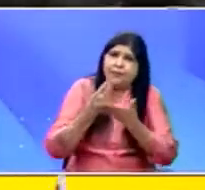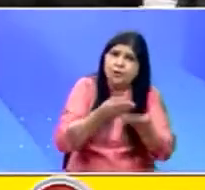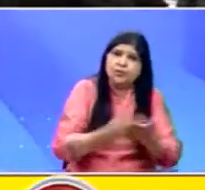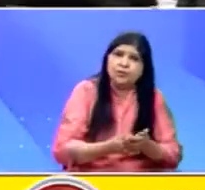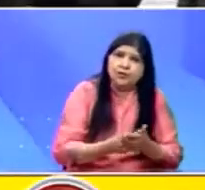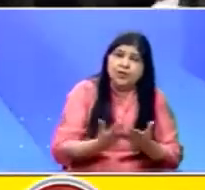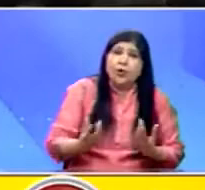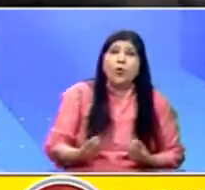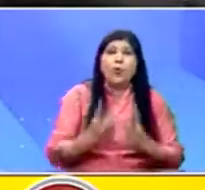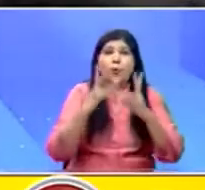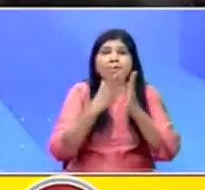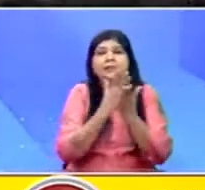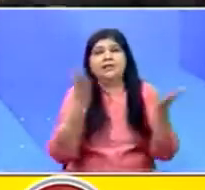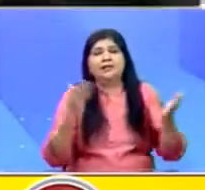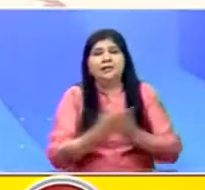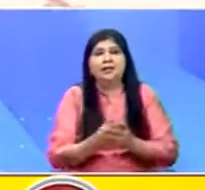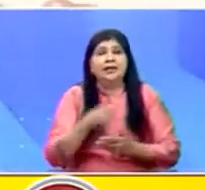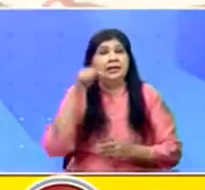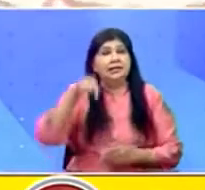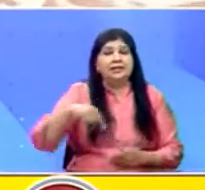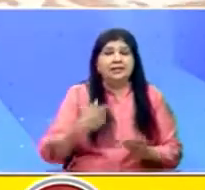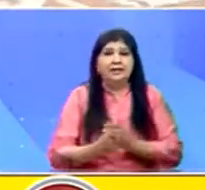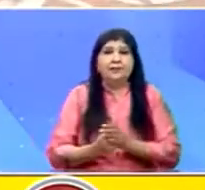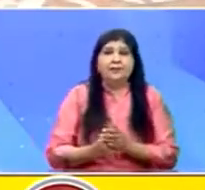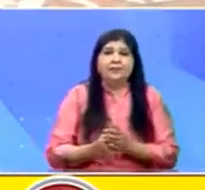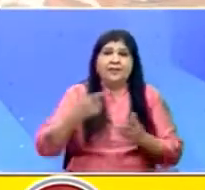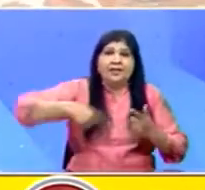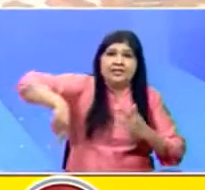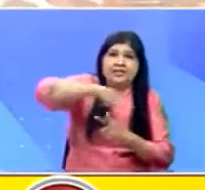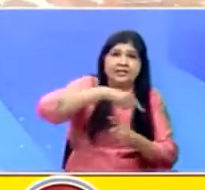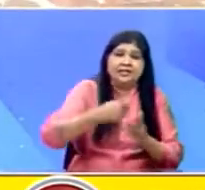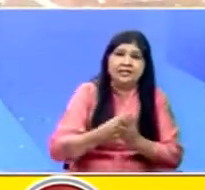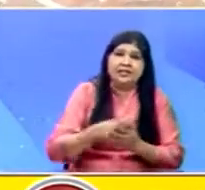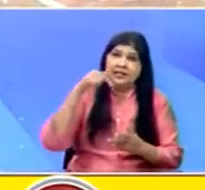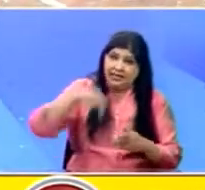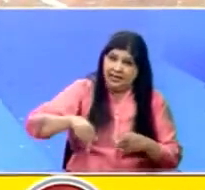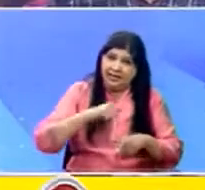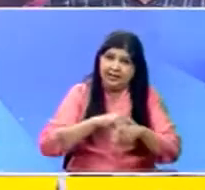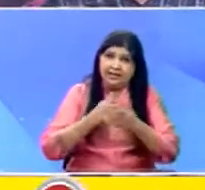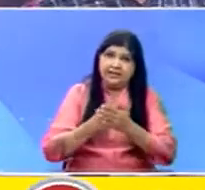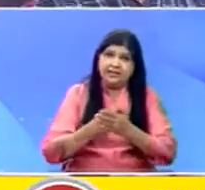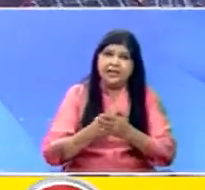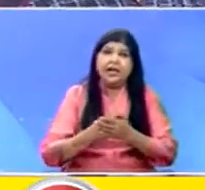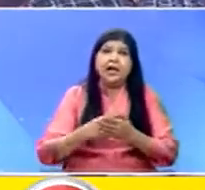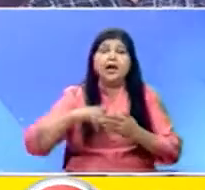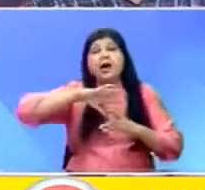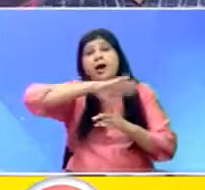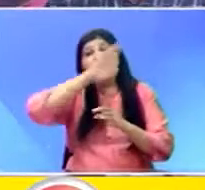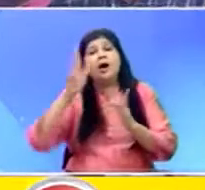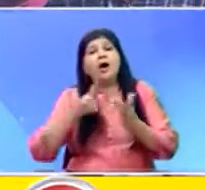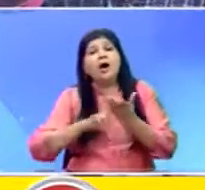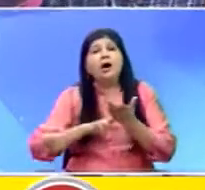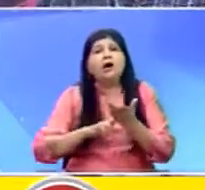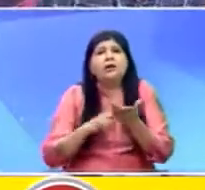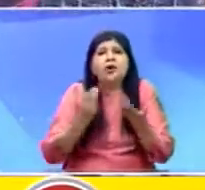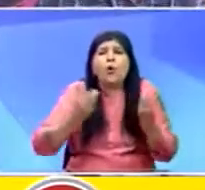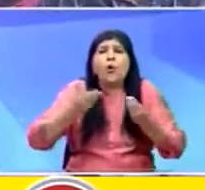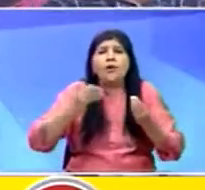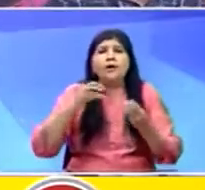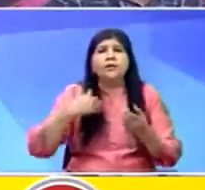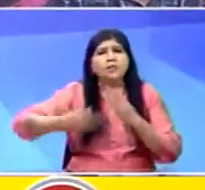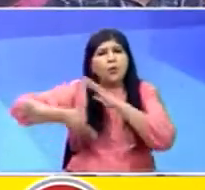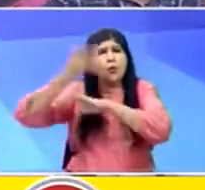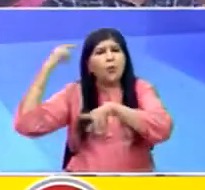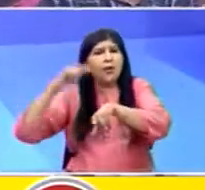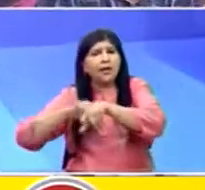में उपज भी ज्यादा। इसलिए तो ये क्षेत्र इन दिनों प्राकृतिक खेती के लिए भी एक